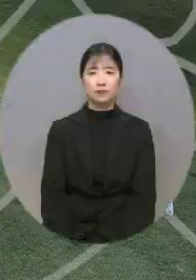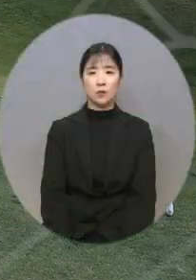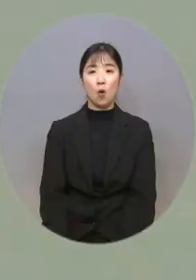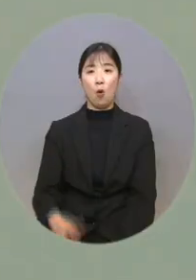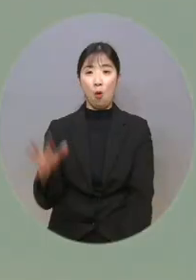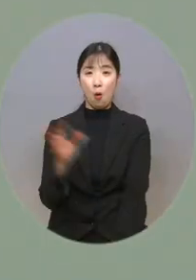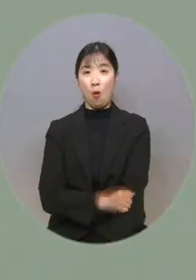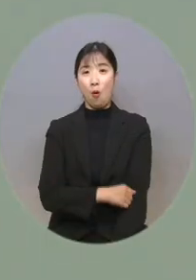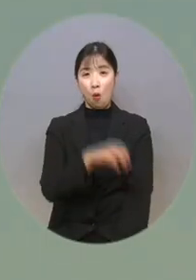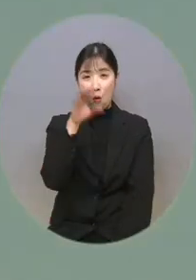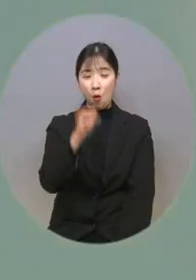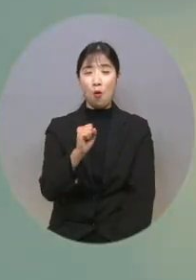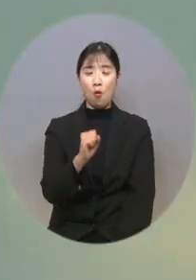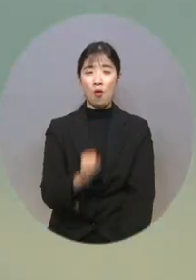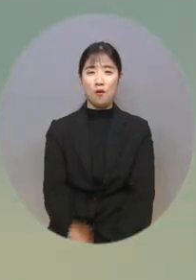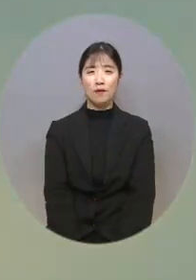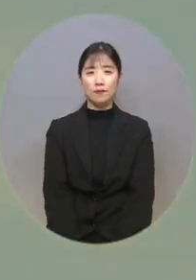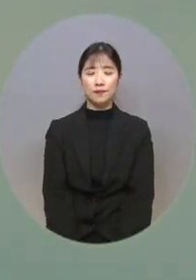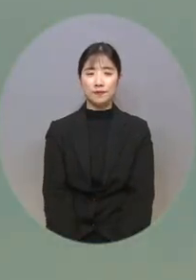굿샷!